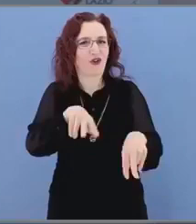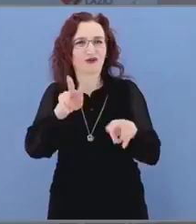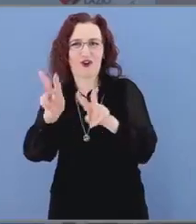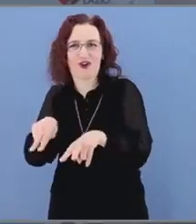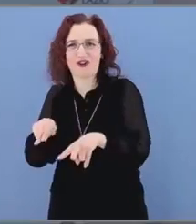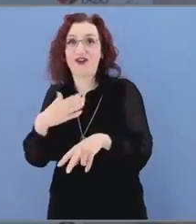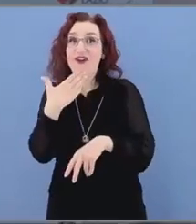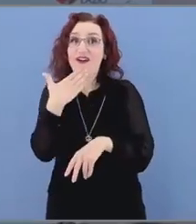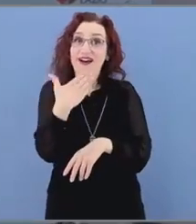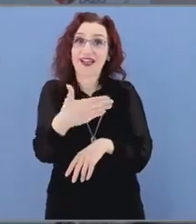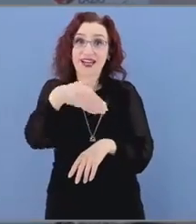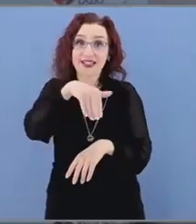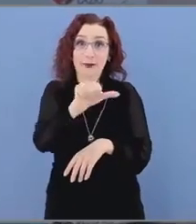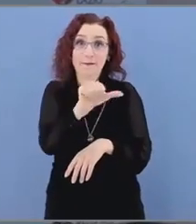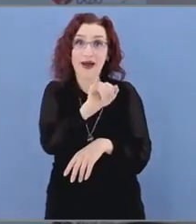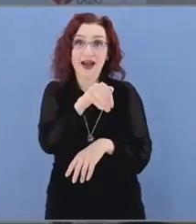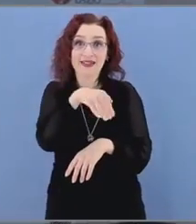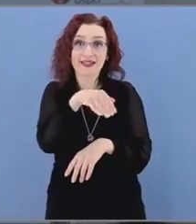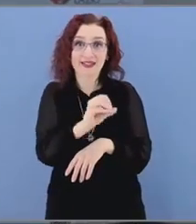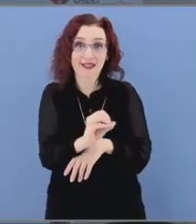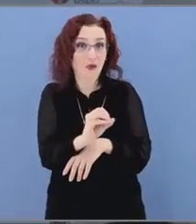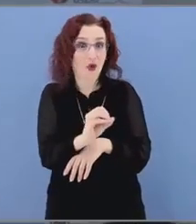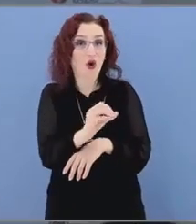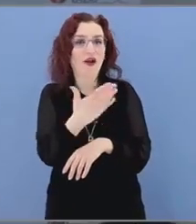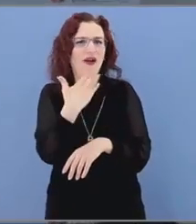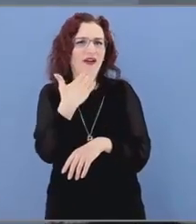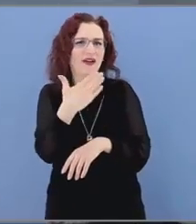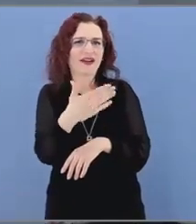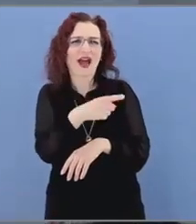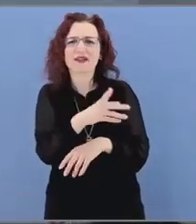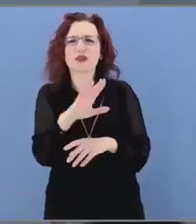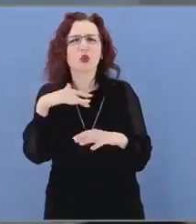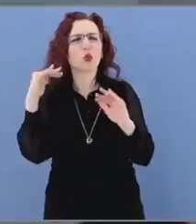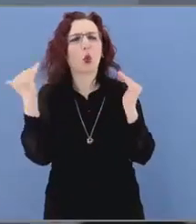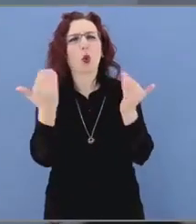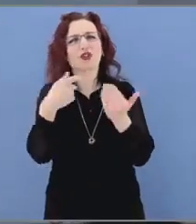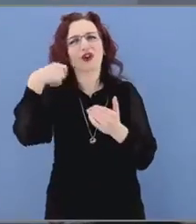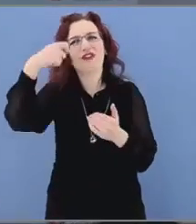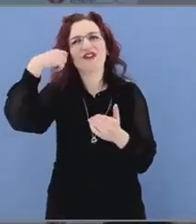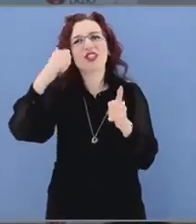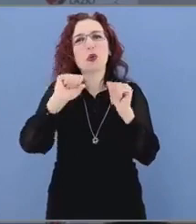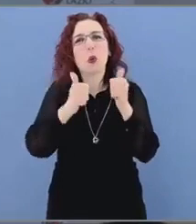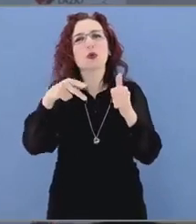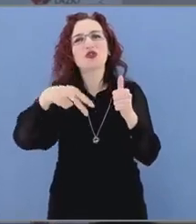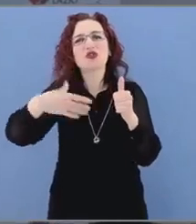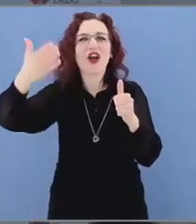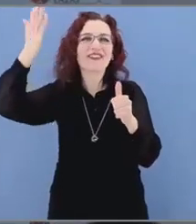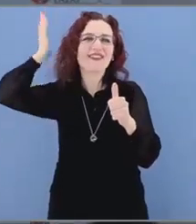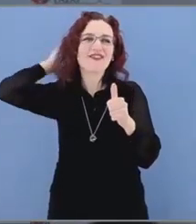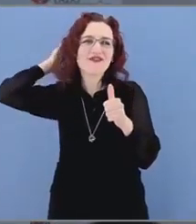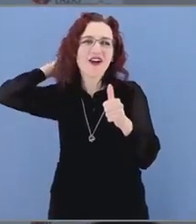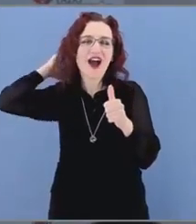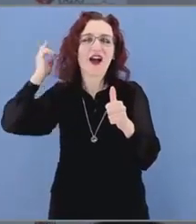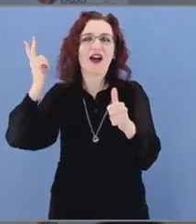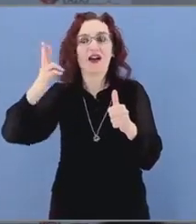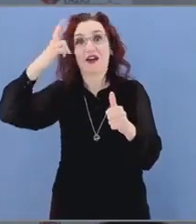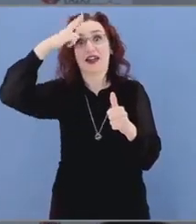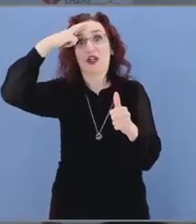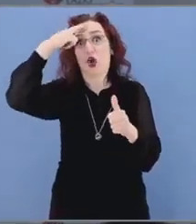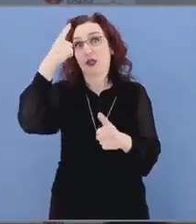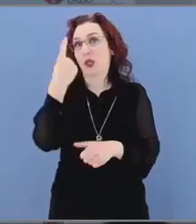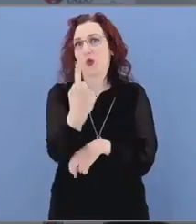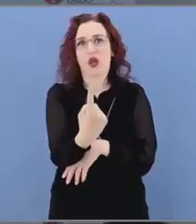Calcio Sociale, per tutto e anche per quel video di 11 anni fa che ci ricorda una cosa, che sta